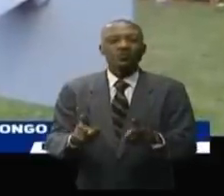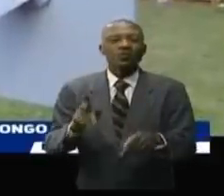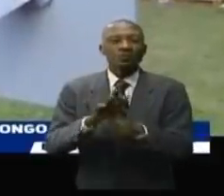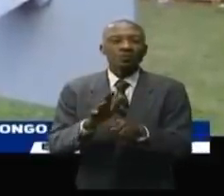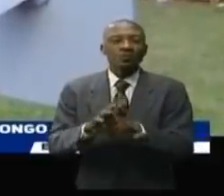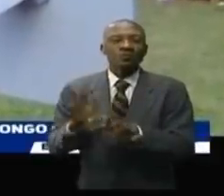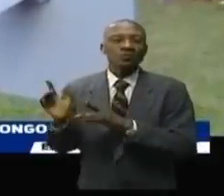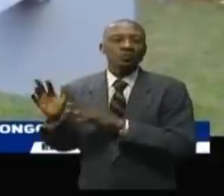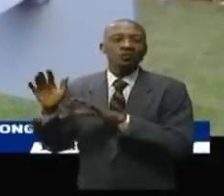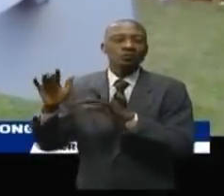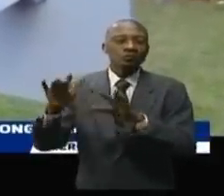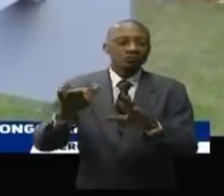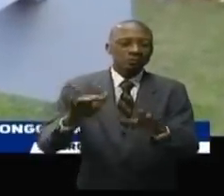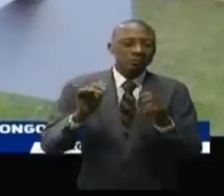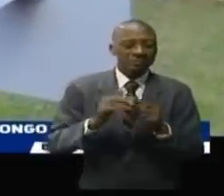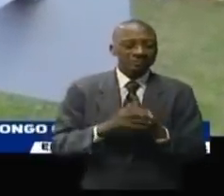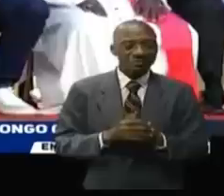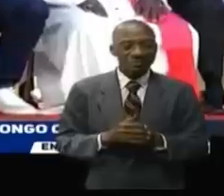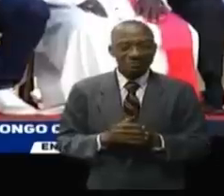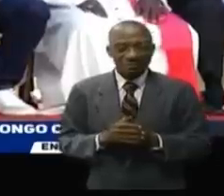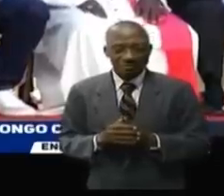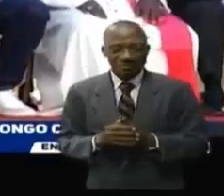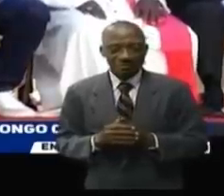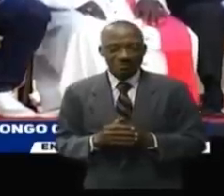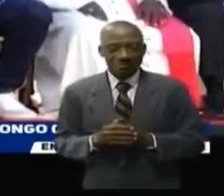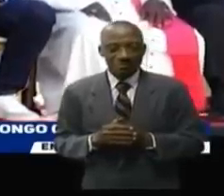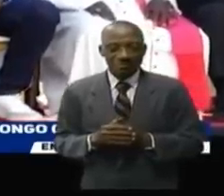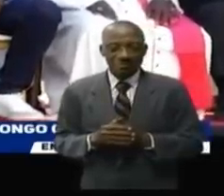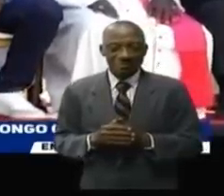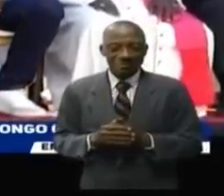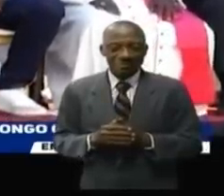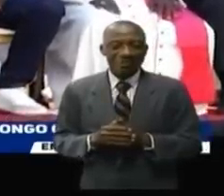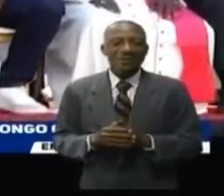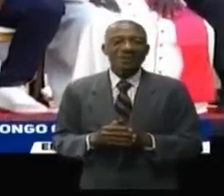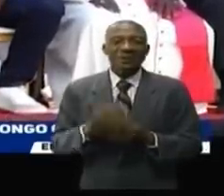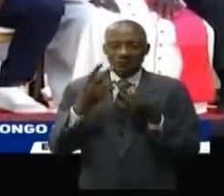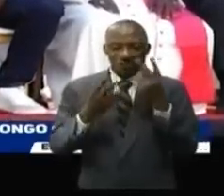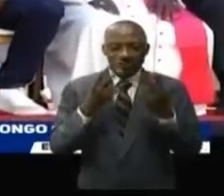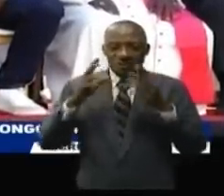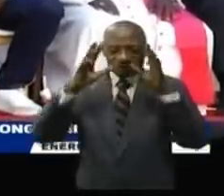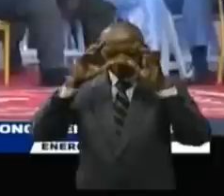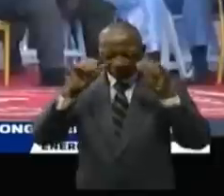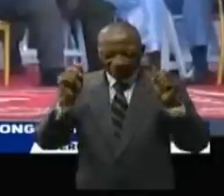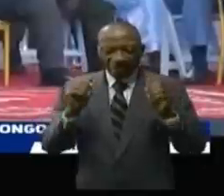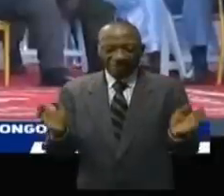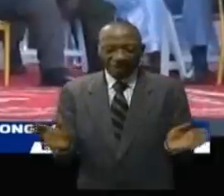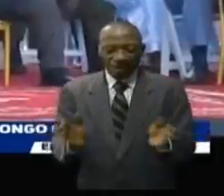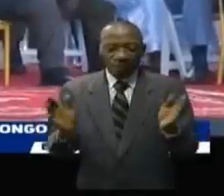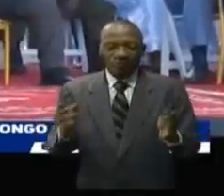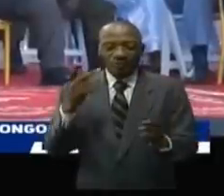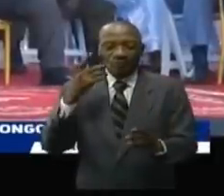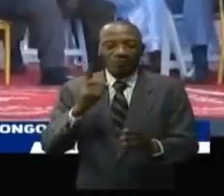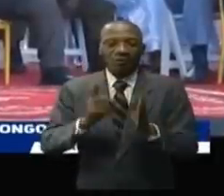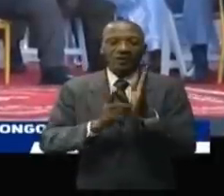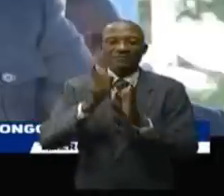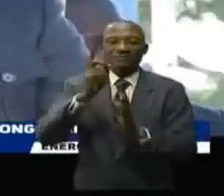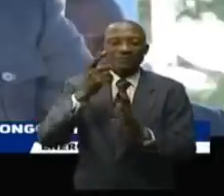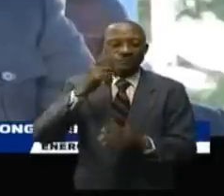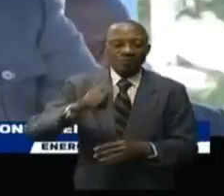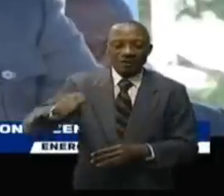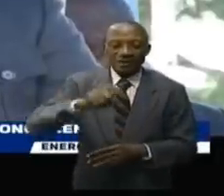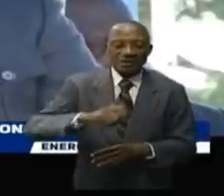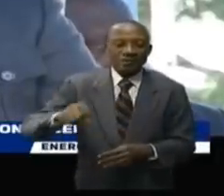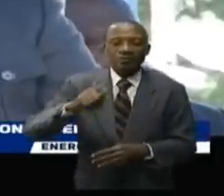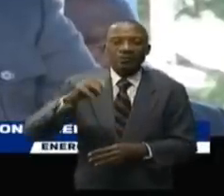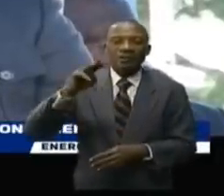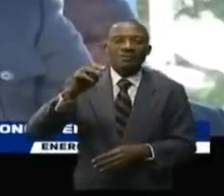dotation présidentielle en fourniture électrique va à coup sûr assurer le développement du territoire de Madimba et par